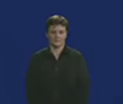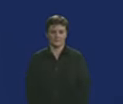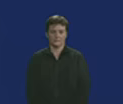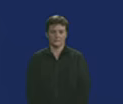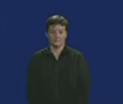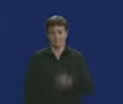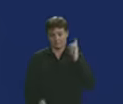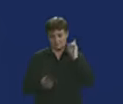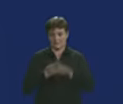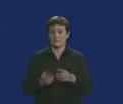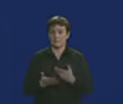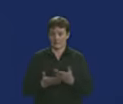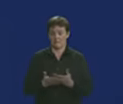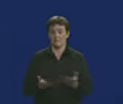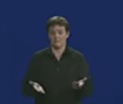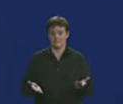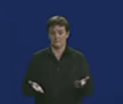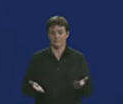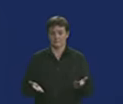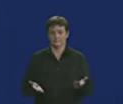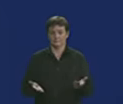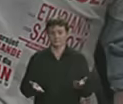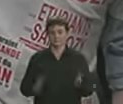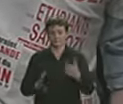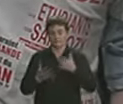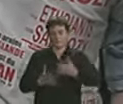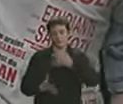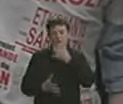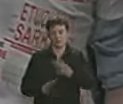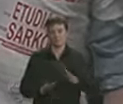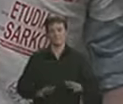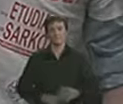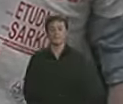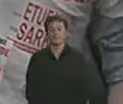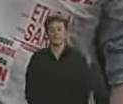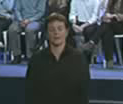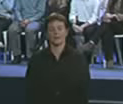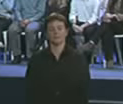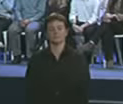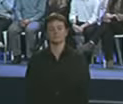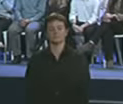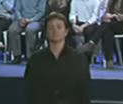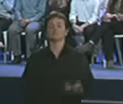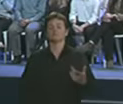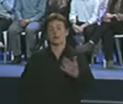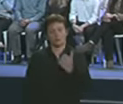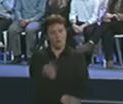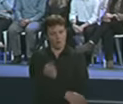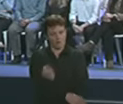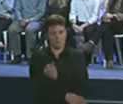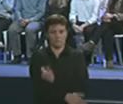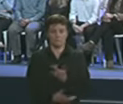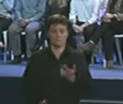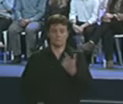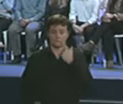sur un sujet de cette nature, je veux en dire un mot, je veux en dire un mot. La drogue, pour tant